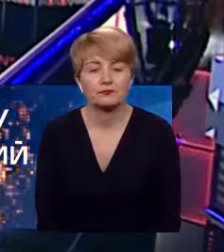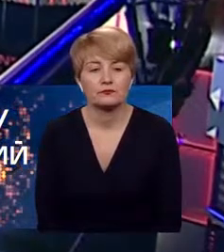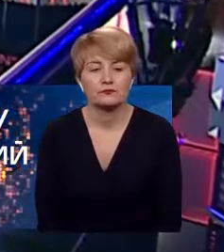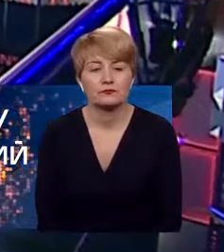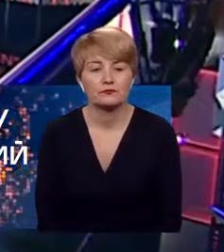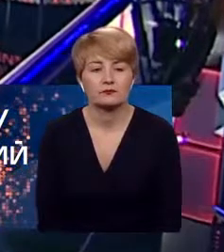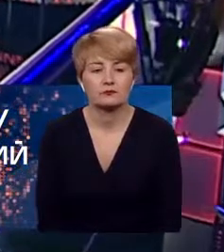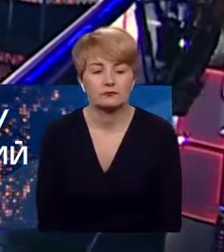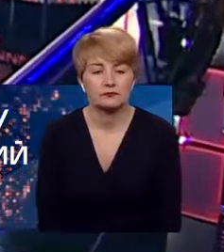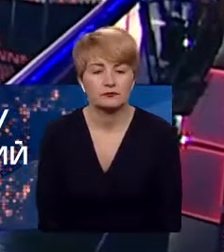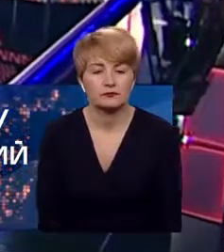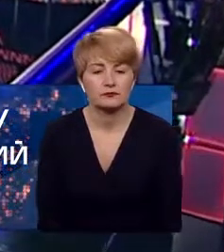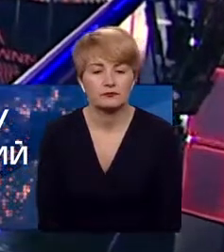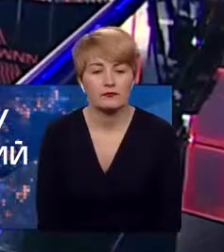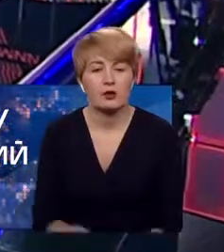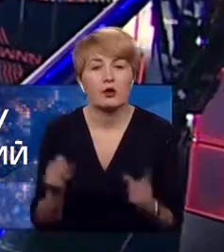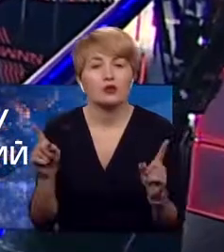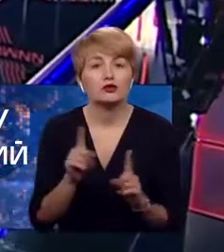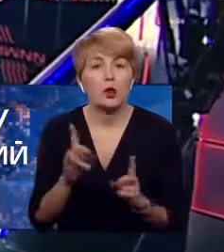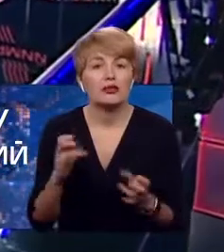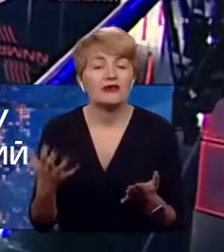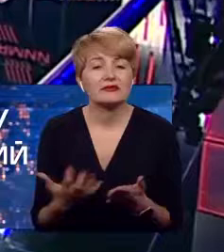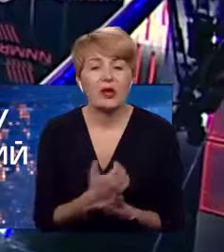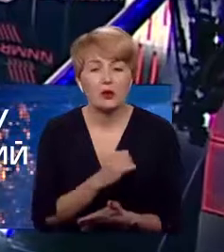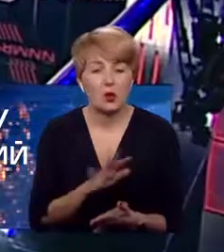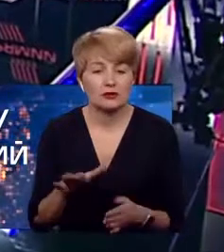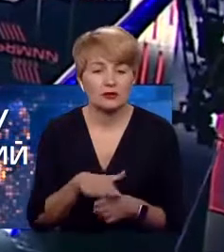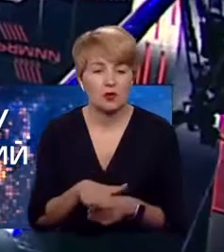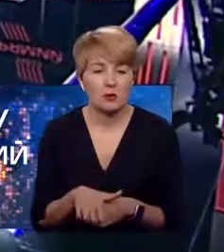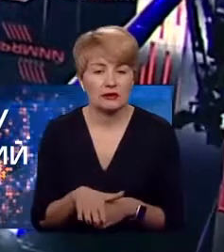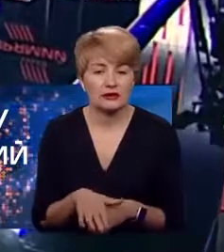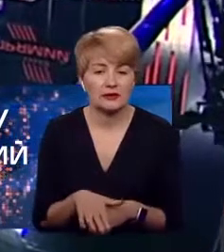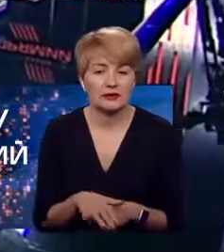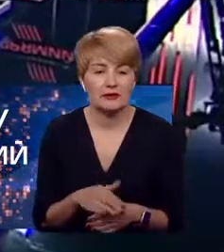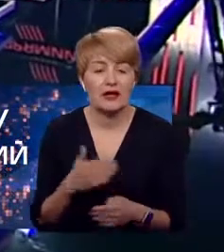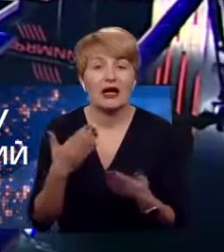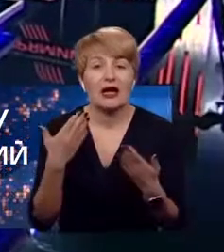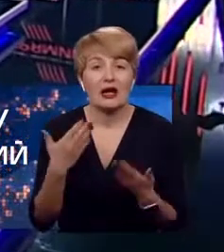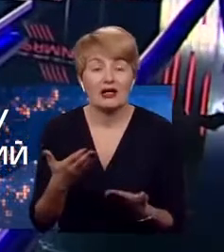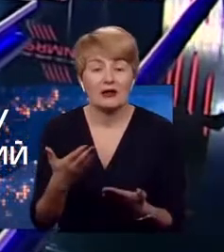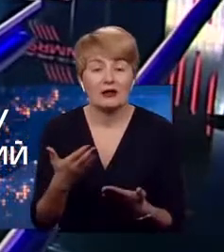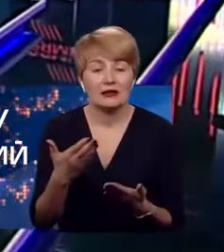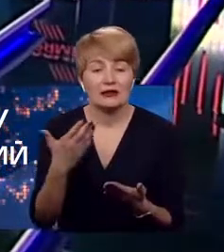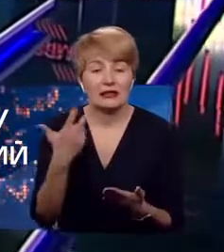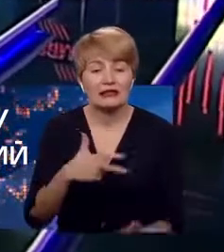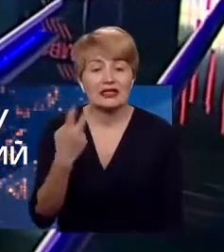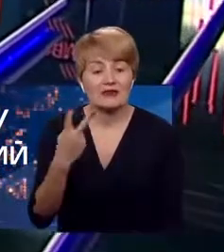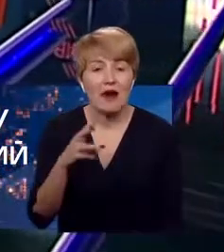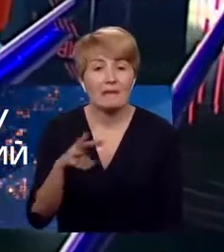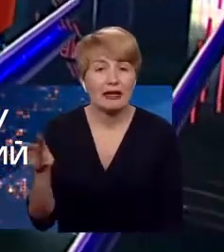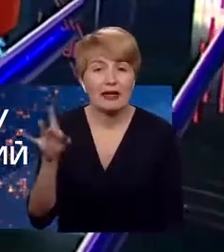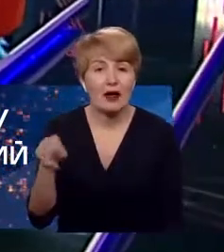Що не вдалося зробити? У вас захисники тварин просто світу зженуть. 32